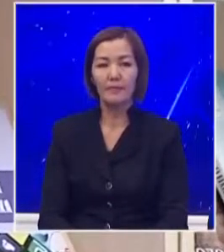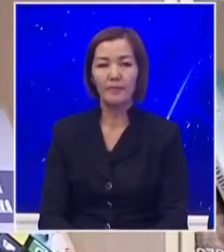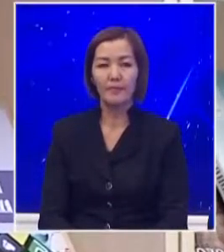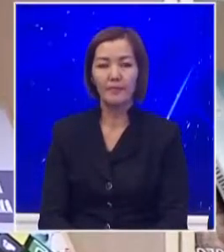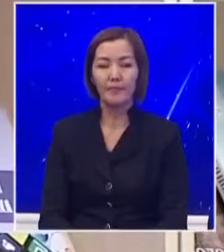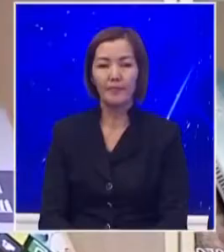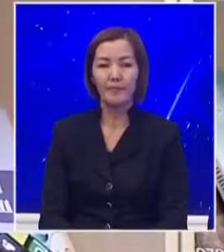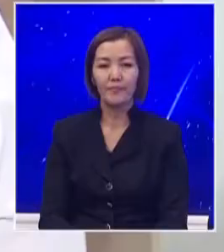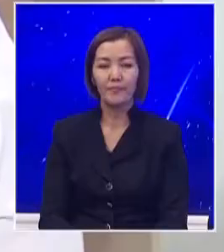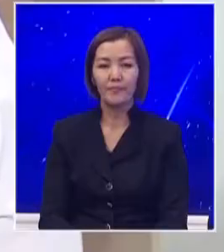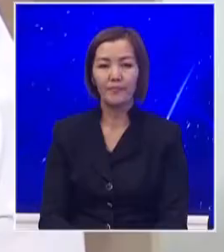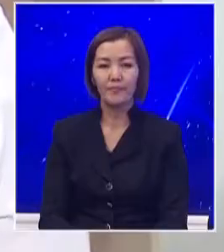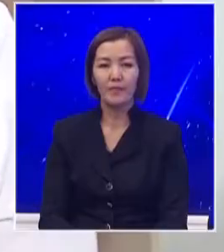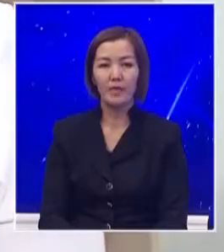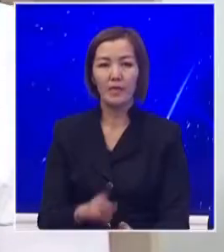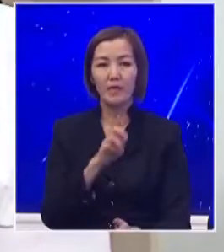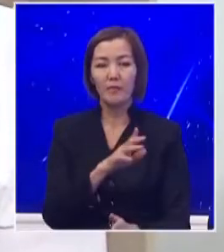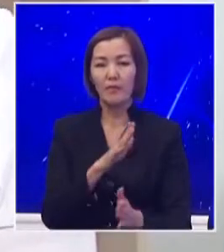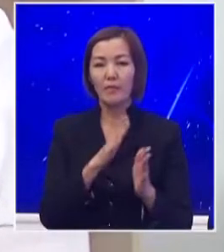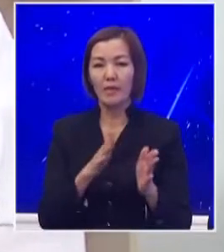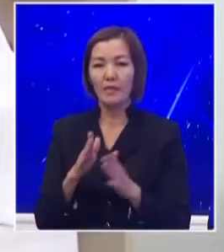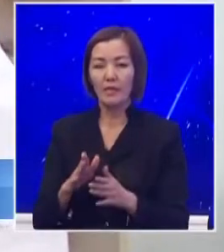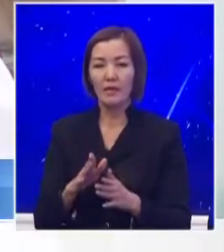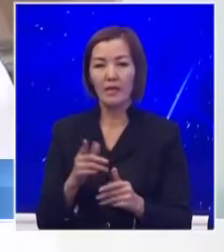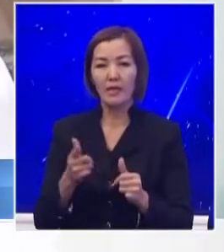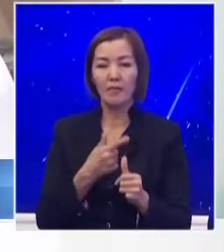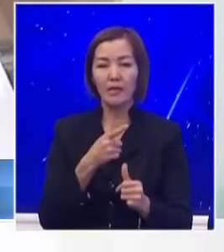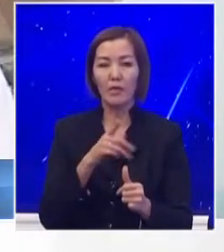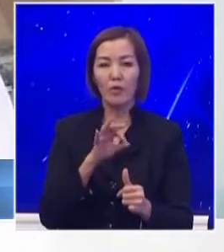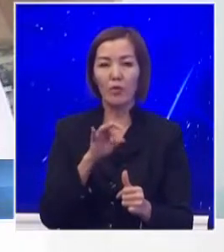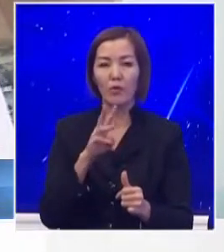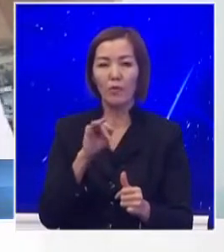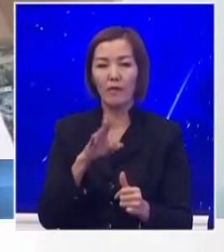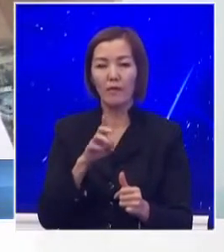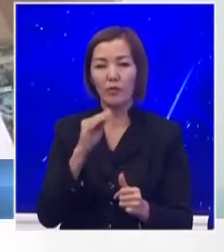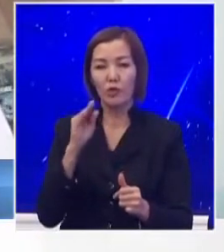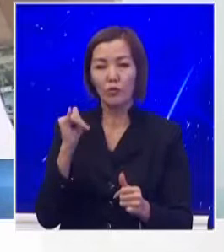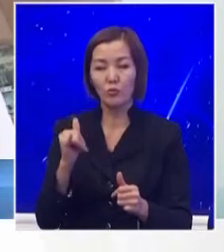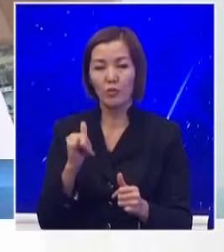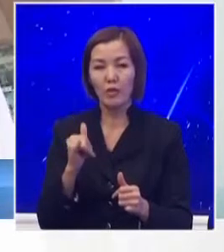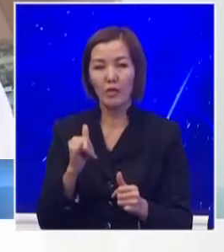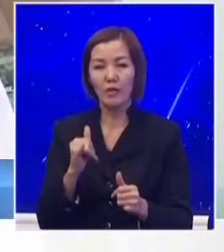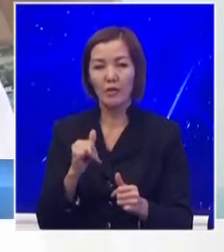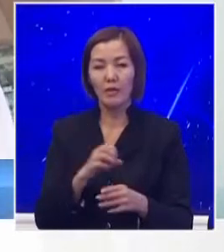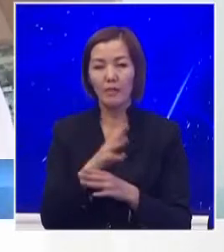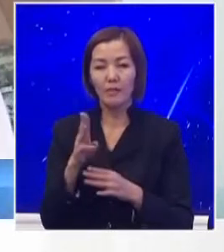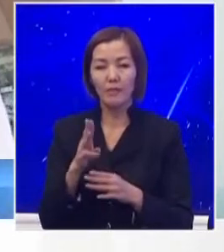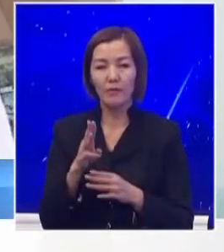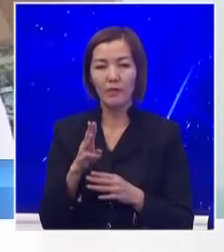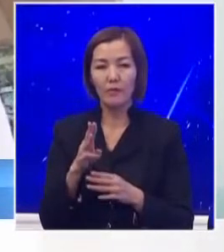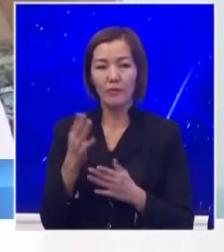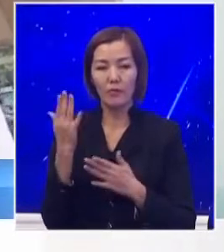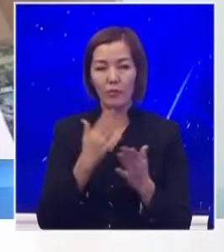кітапхана Жетсу университет. Библиотека имени Гали Урманова является подразделением Жетсуского университета. Мы обеспечиваем учебный